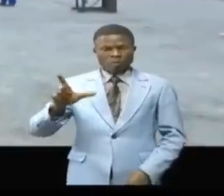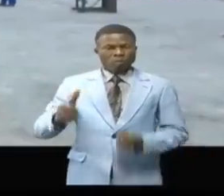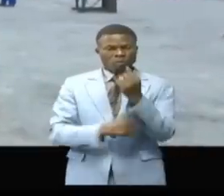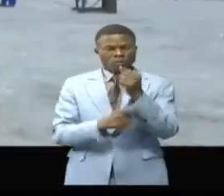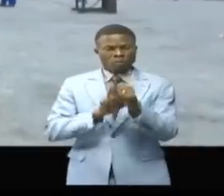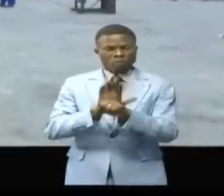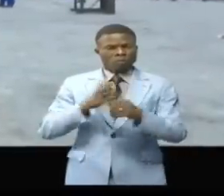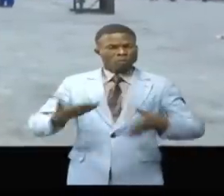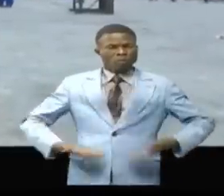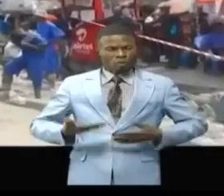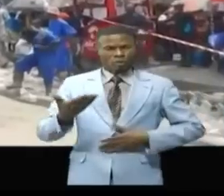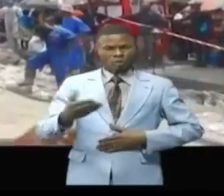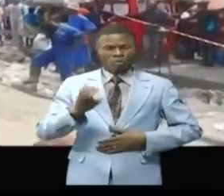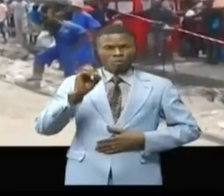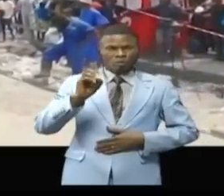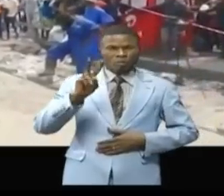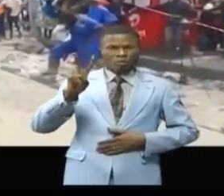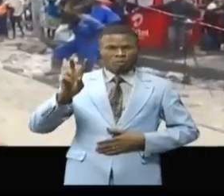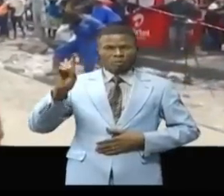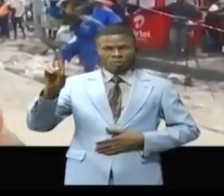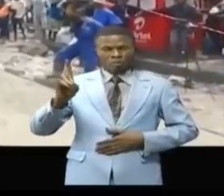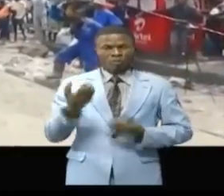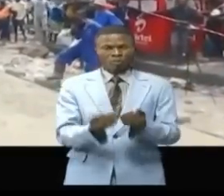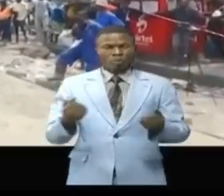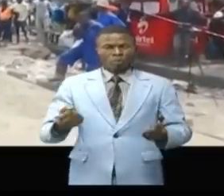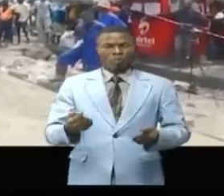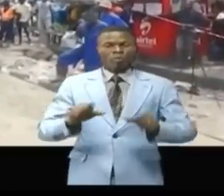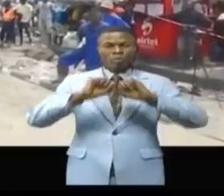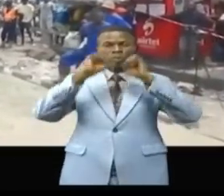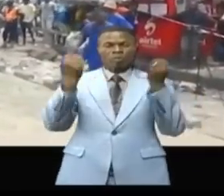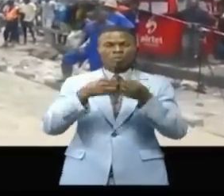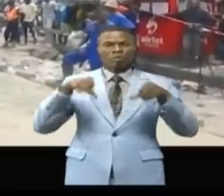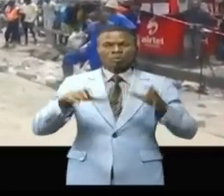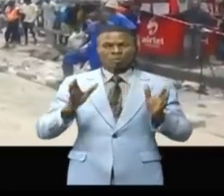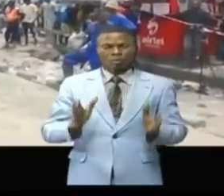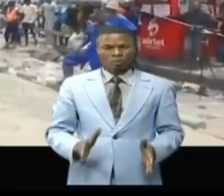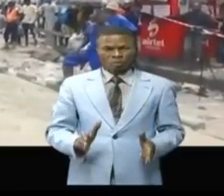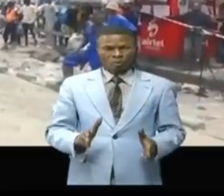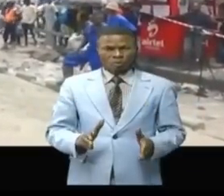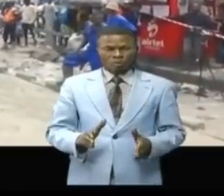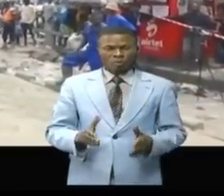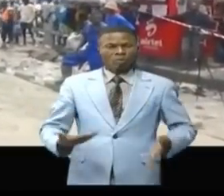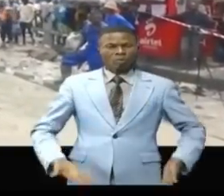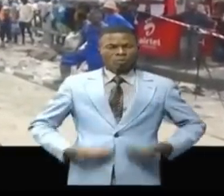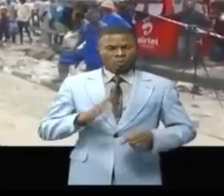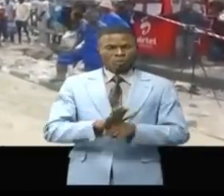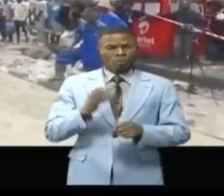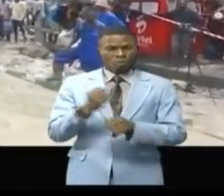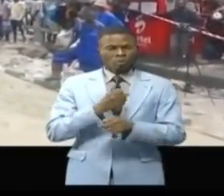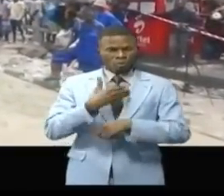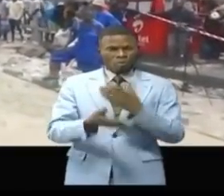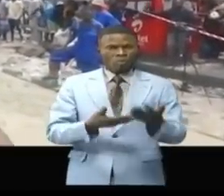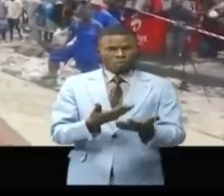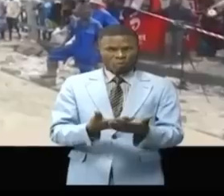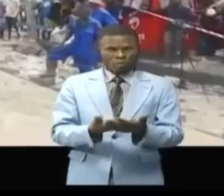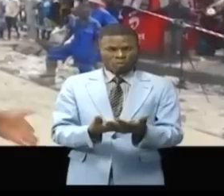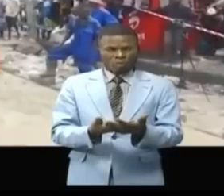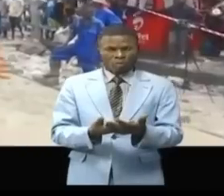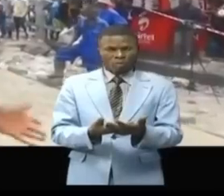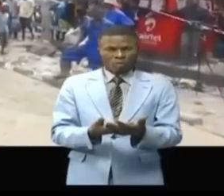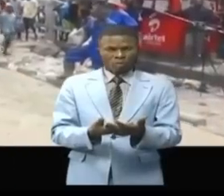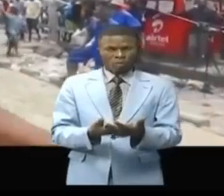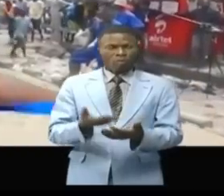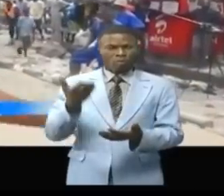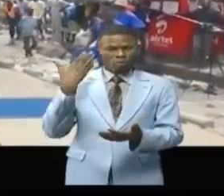coins. OVD Société, OVD Société Congolaise, nous apprécions la pose de béton. On ne parlera plus